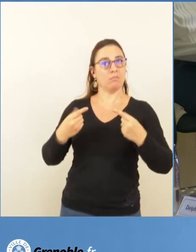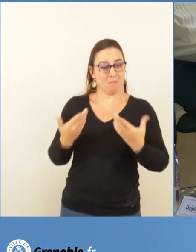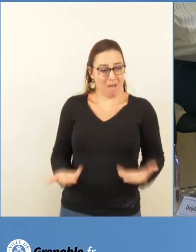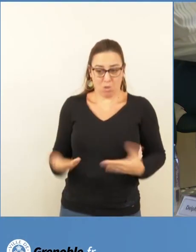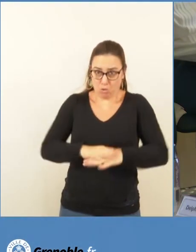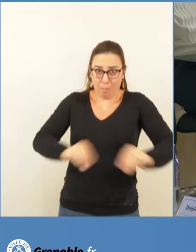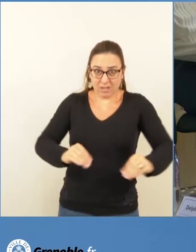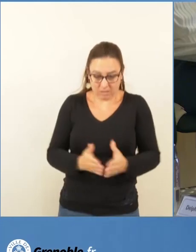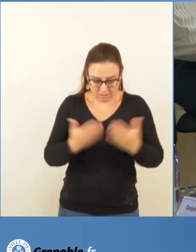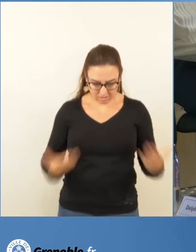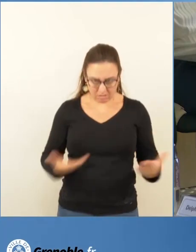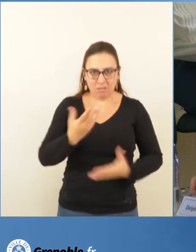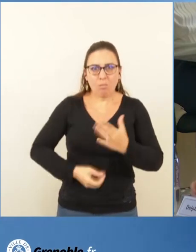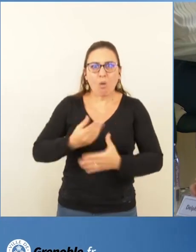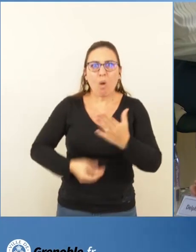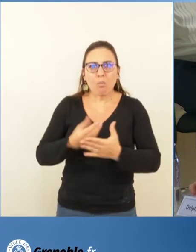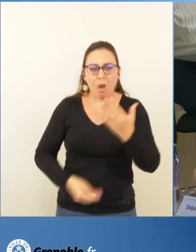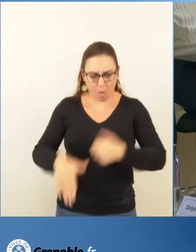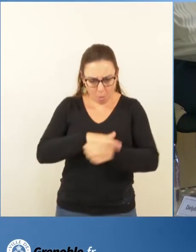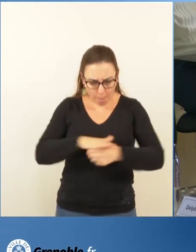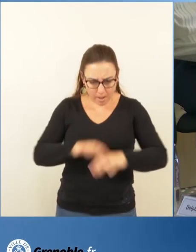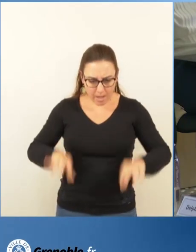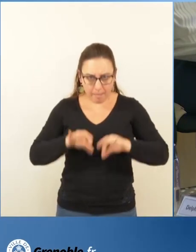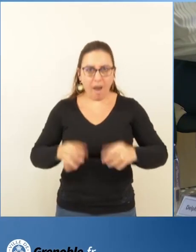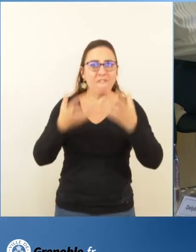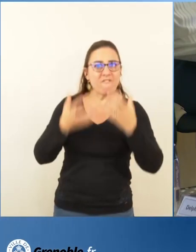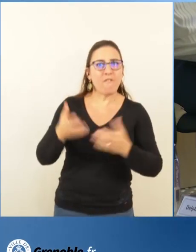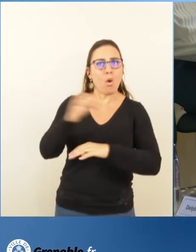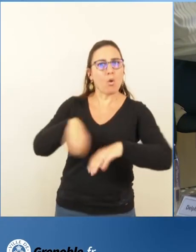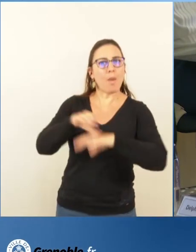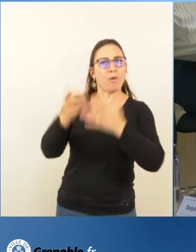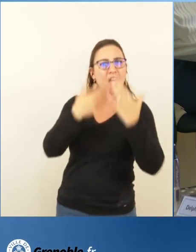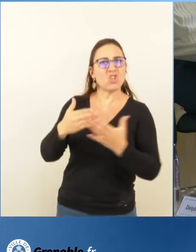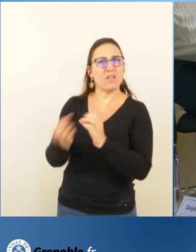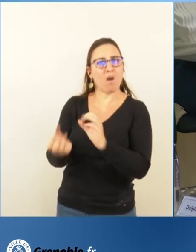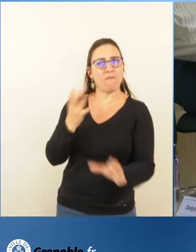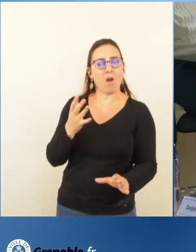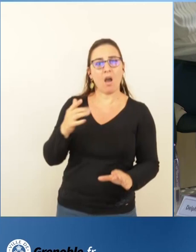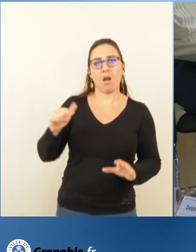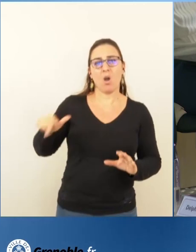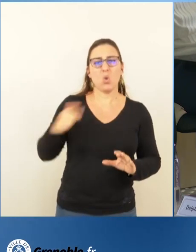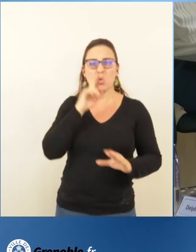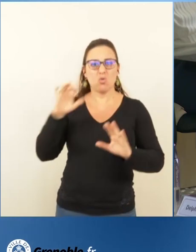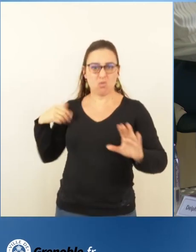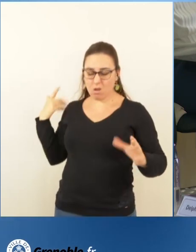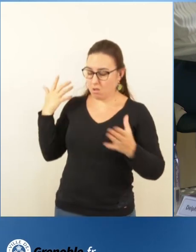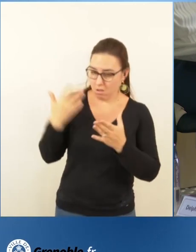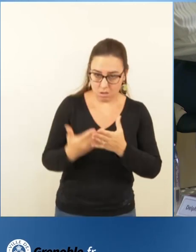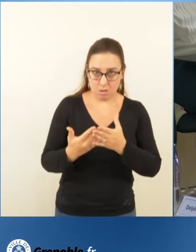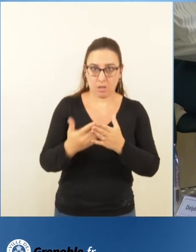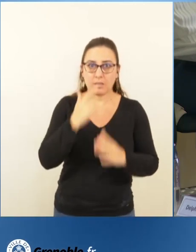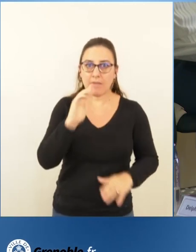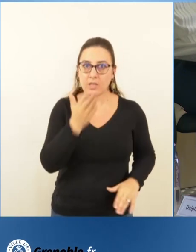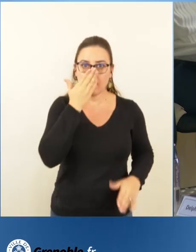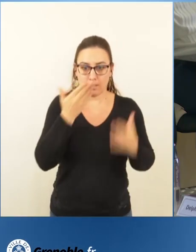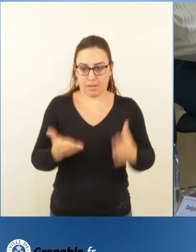incomplète que on a demandé des chiffres complémentaires qui nous ont été envoyés 12 jours après c'est à dire 48 heures avant